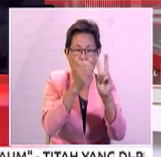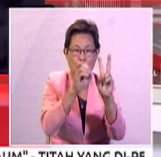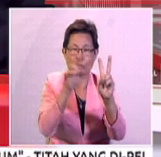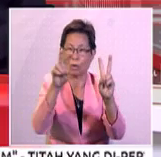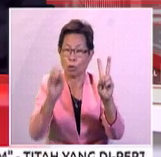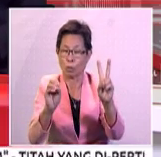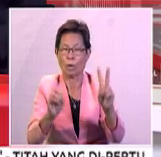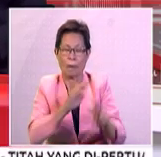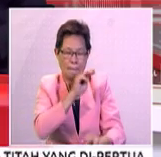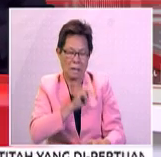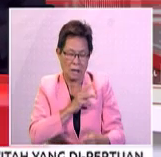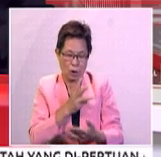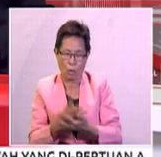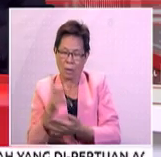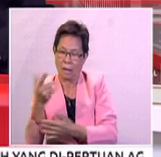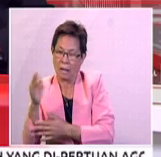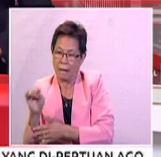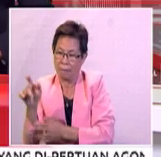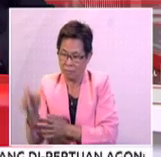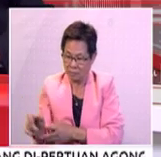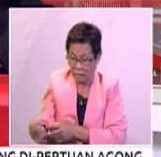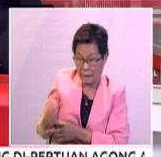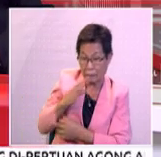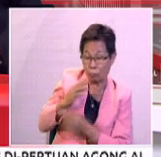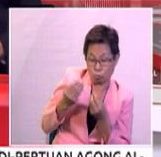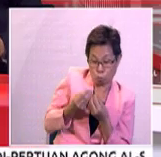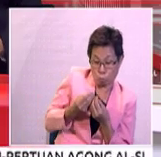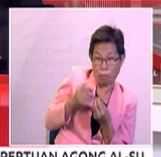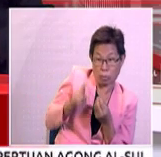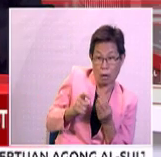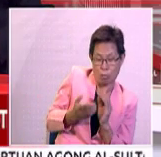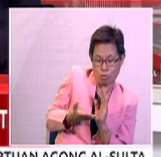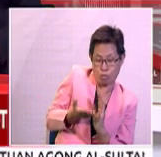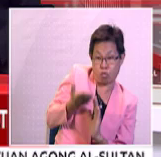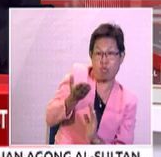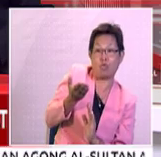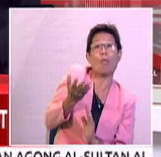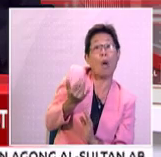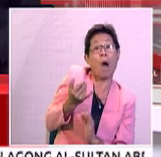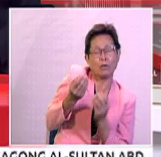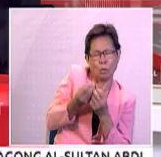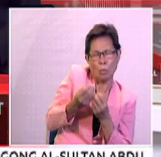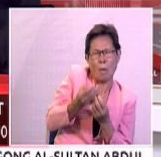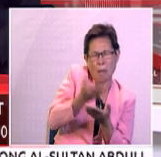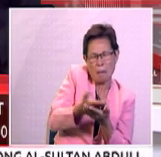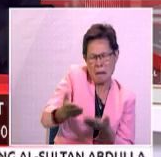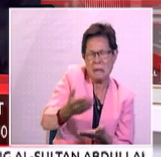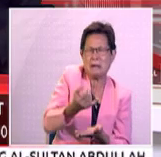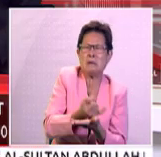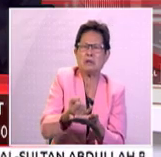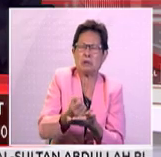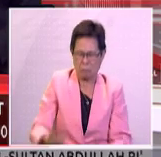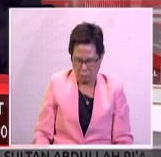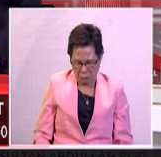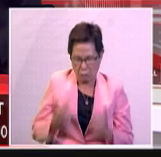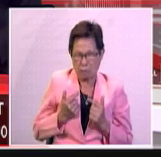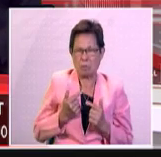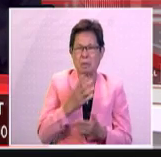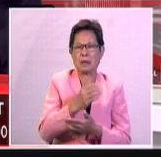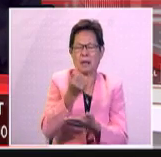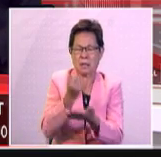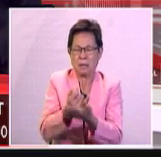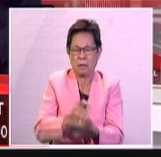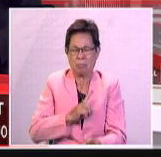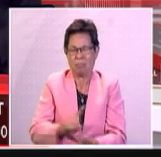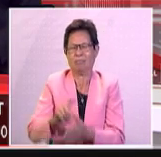2020. Menteri Keuangan Lim Guan Eng berkata jumlah ini perlu dipertingkatkan kerana kadar pemilikan insurans hayat dan takaful keluarga